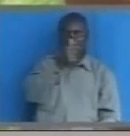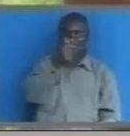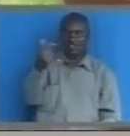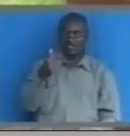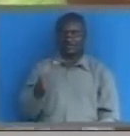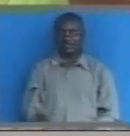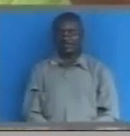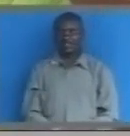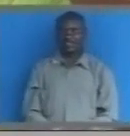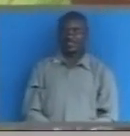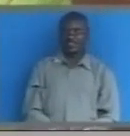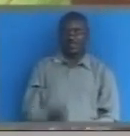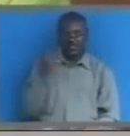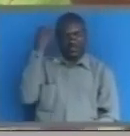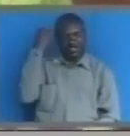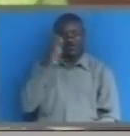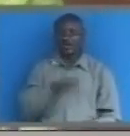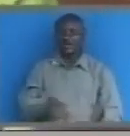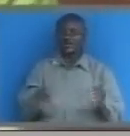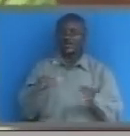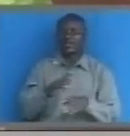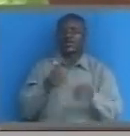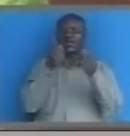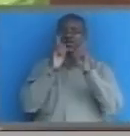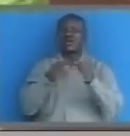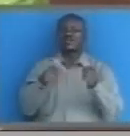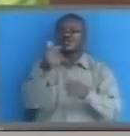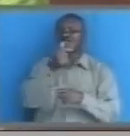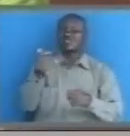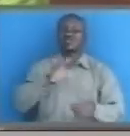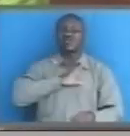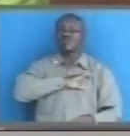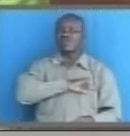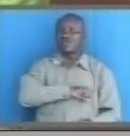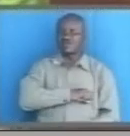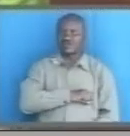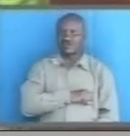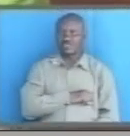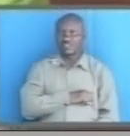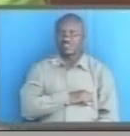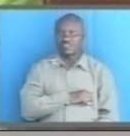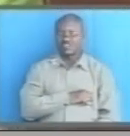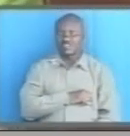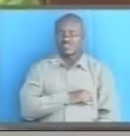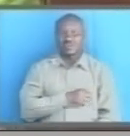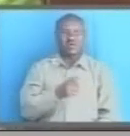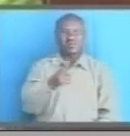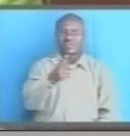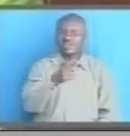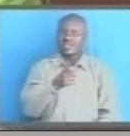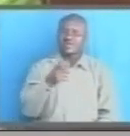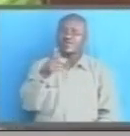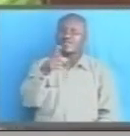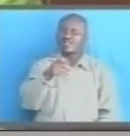mheshimiwa mwenyekiti walimu wa nchi Yetu ni wavumilivu wameidai Sana